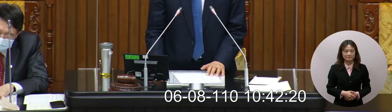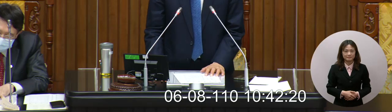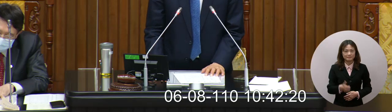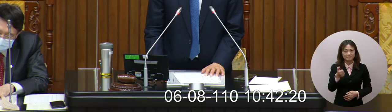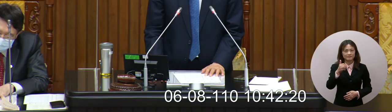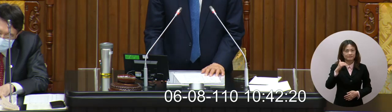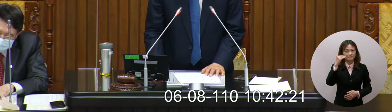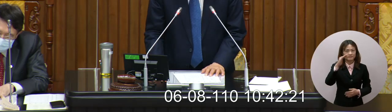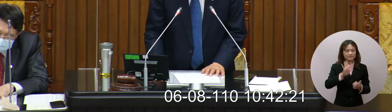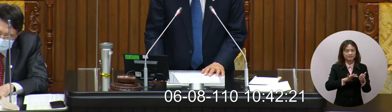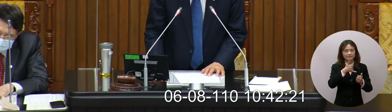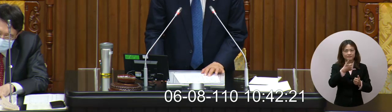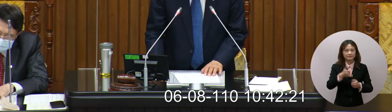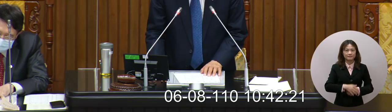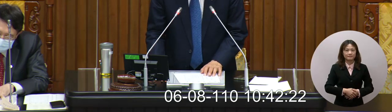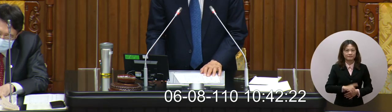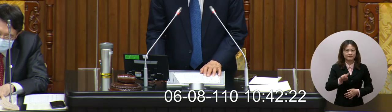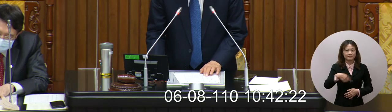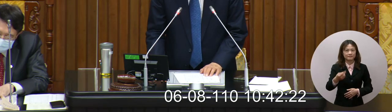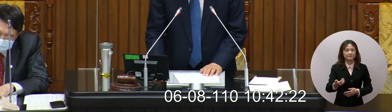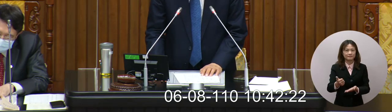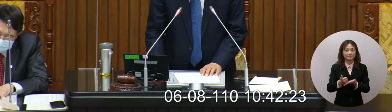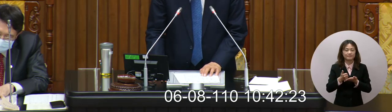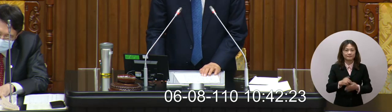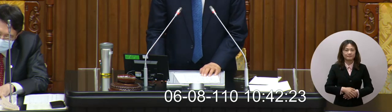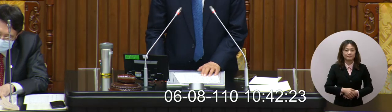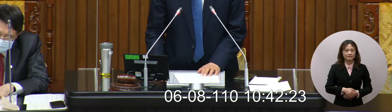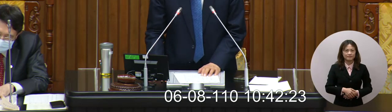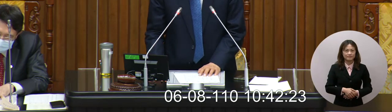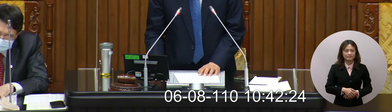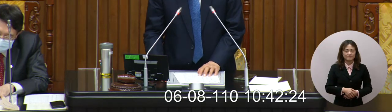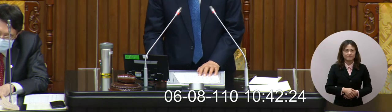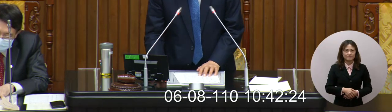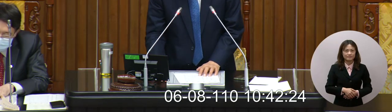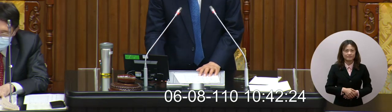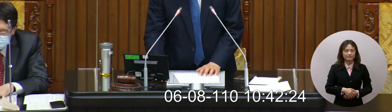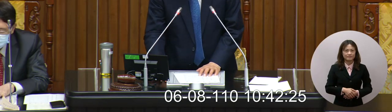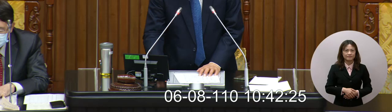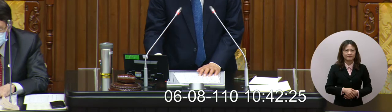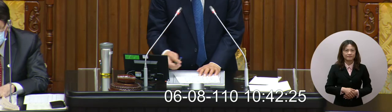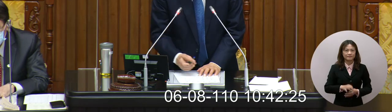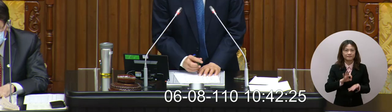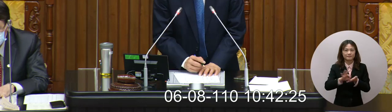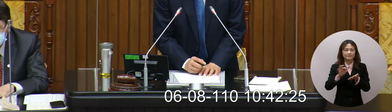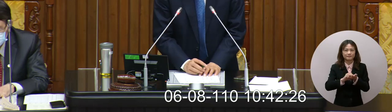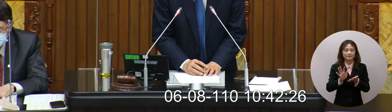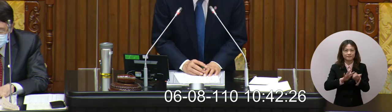好，谢谢高委员。继续请会委员洪泰质询。